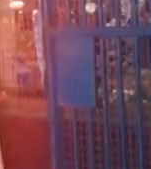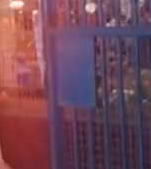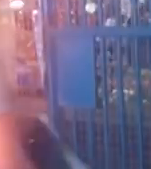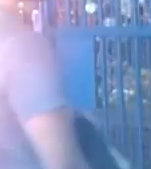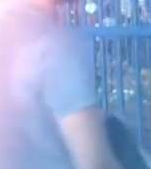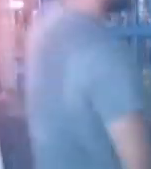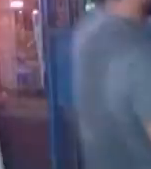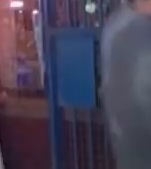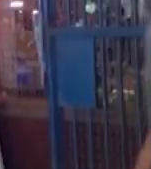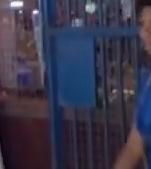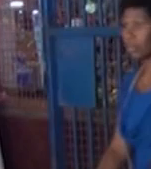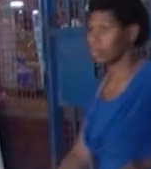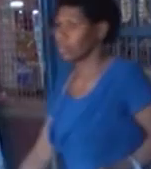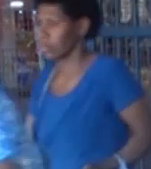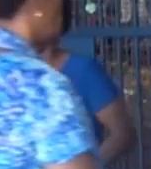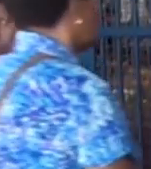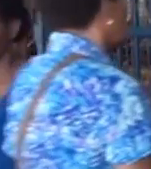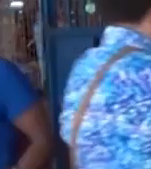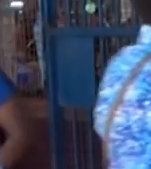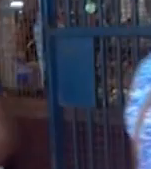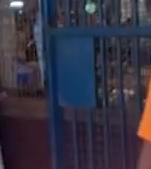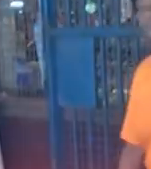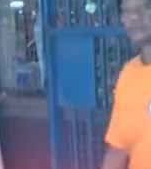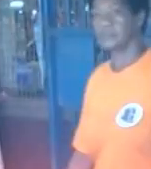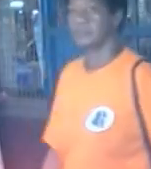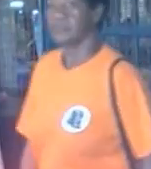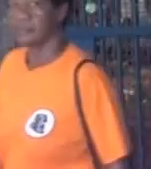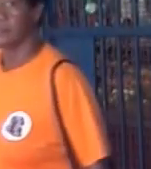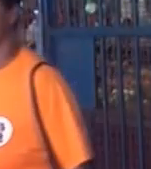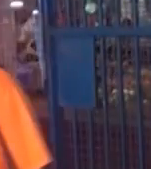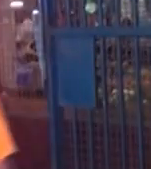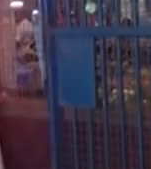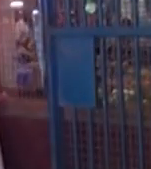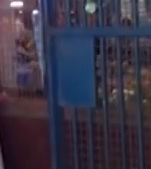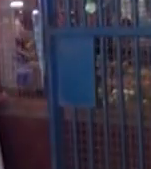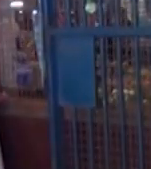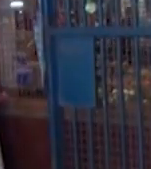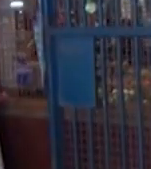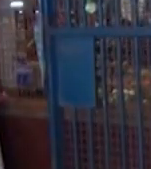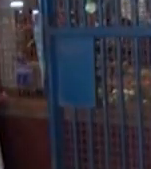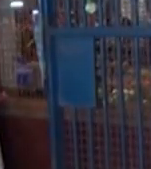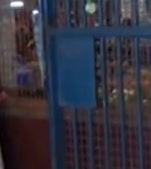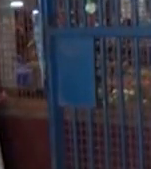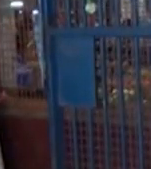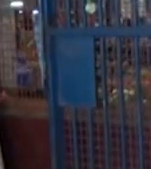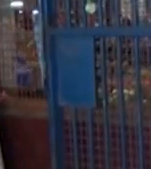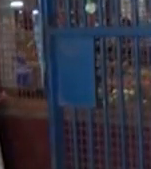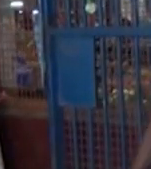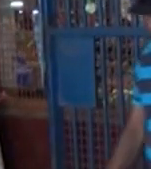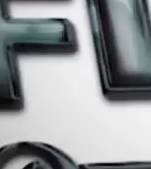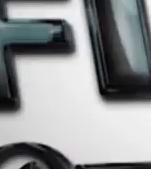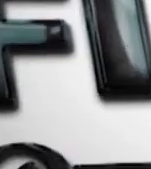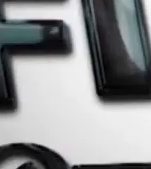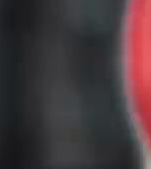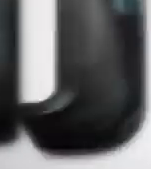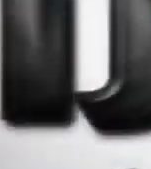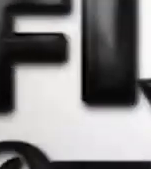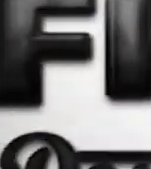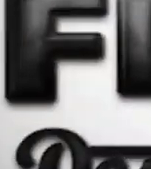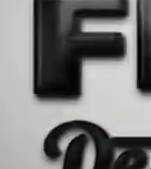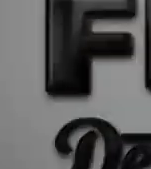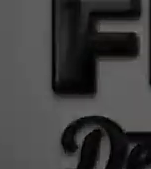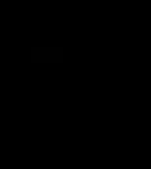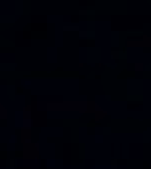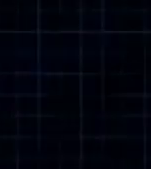कुमार नायक है गोंगवा लुगु लटोका रेडियो फीजी 2 में पुराना गाना लगे हमें बहुत अच्छा लगे रेडियो फीजी